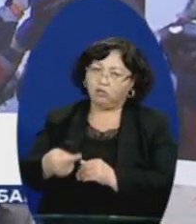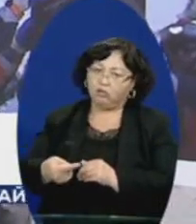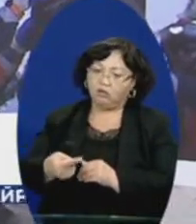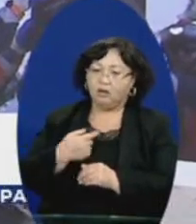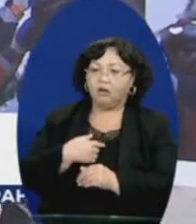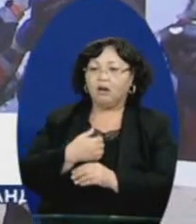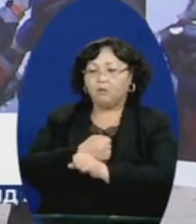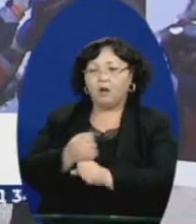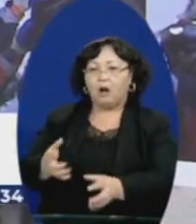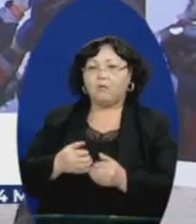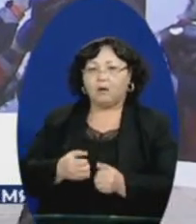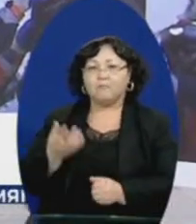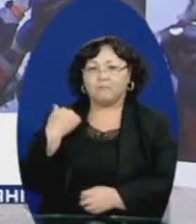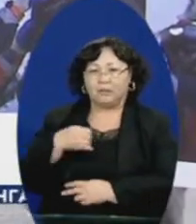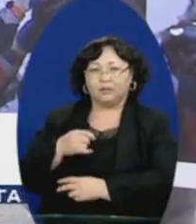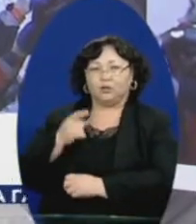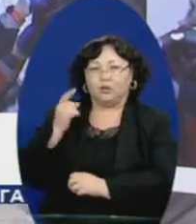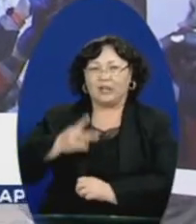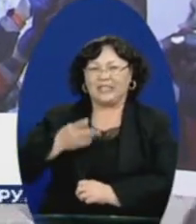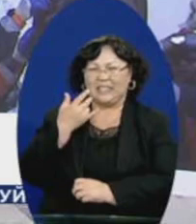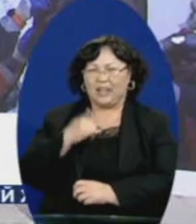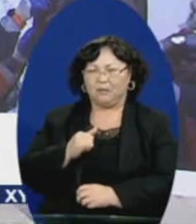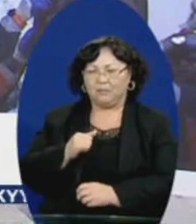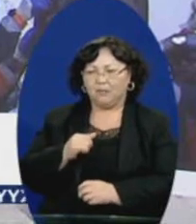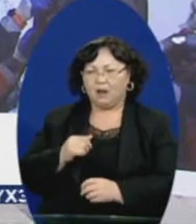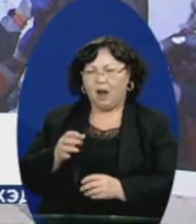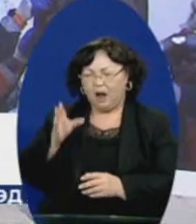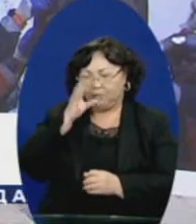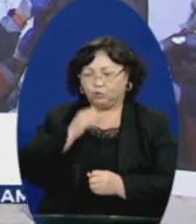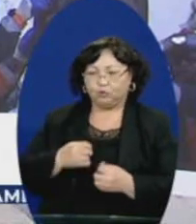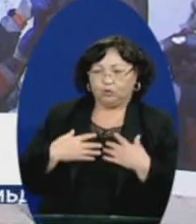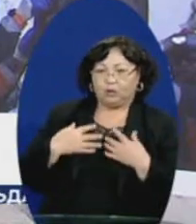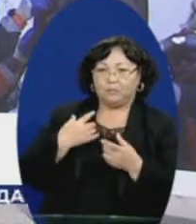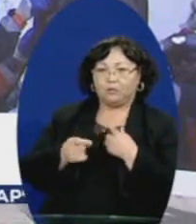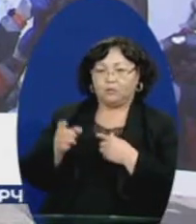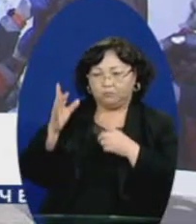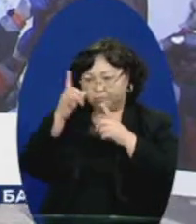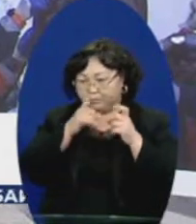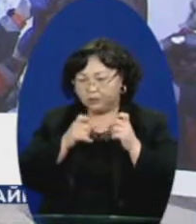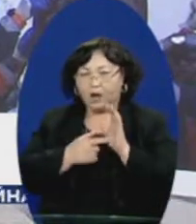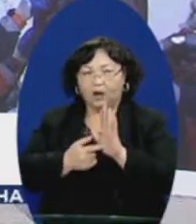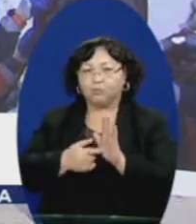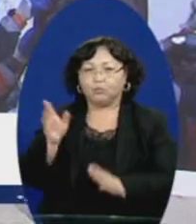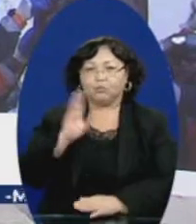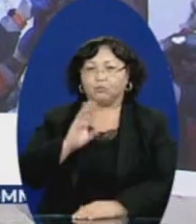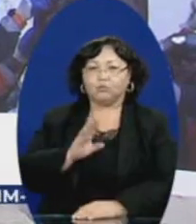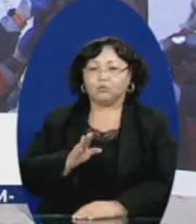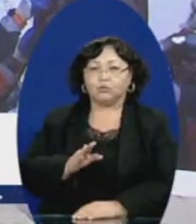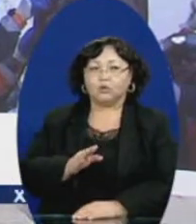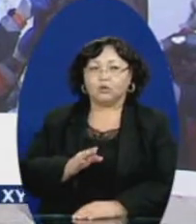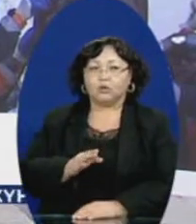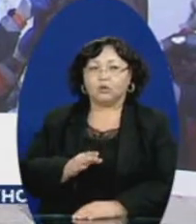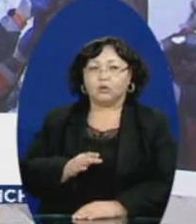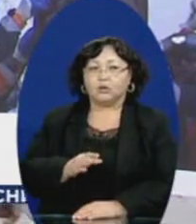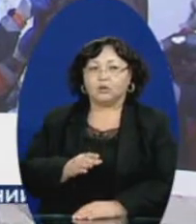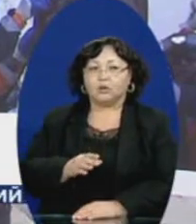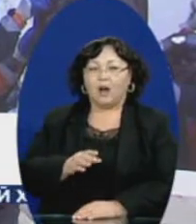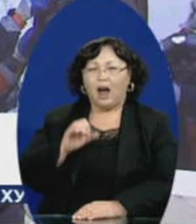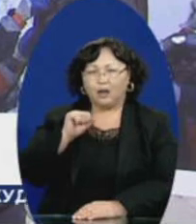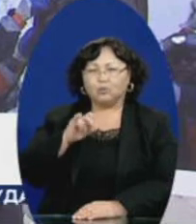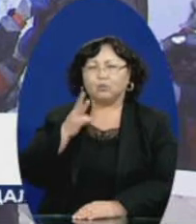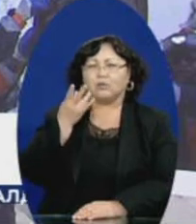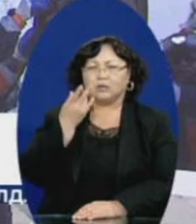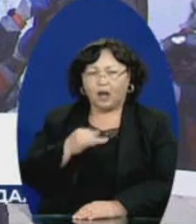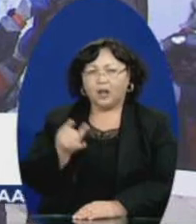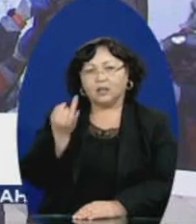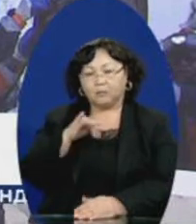зургаа бол нөгөө хүнийг бас сэтгэл зөчрдөм зургийн тэр бол бид нар үзэсгэлэнгээр гаргасангүй. А ерөнхийдөө одоо ямар их аюул занал тарьсан